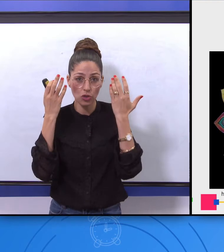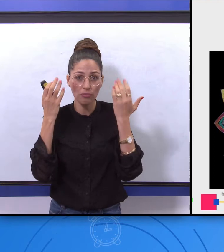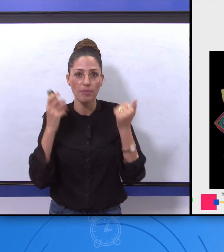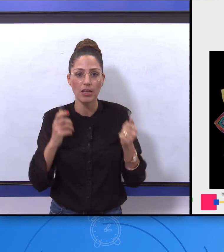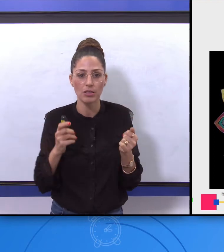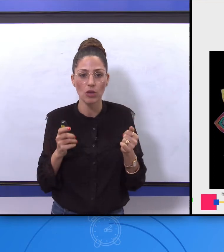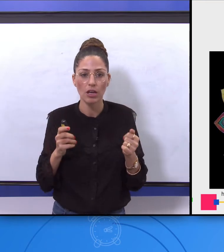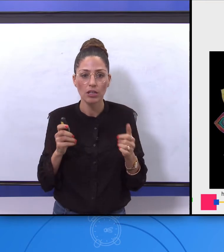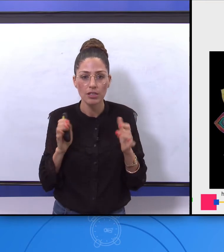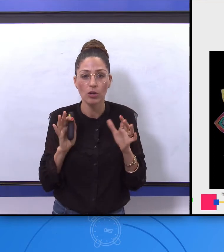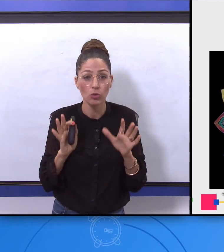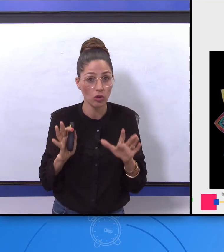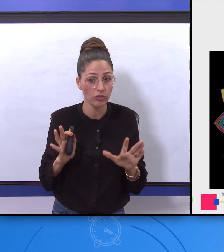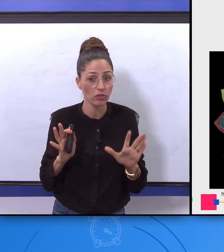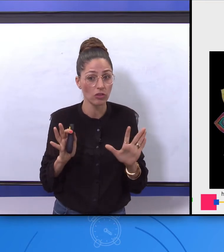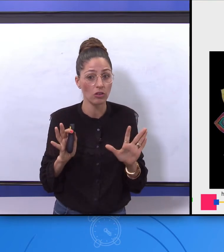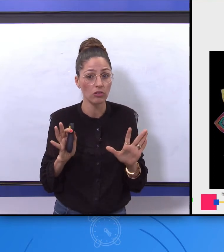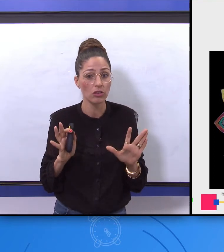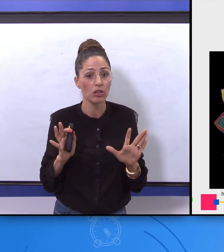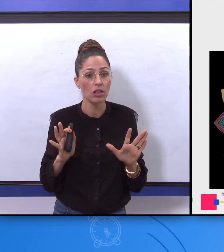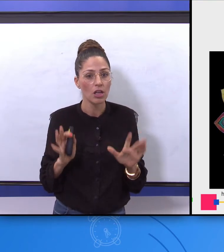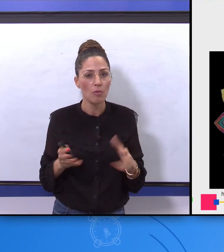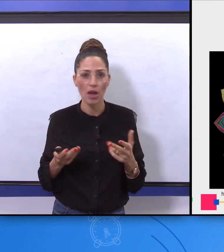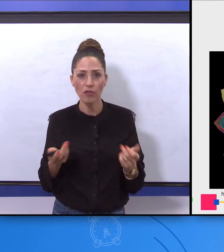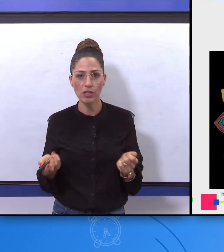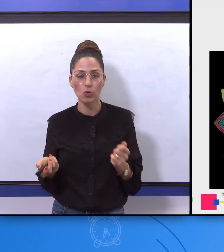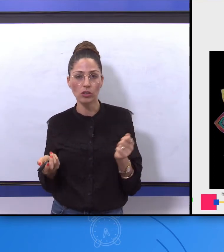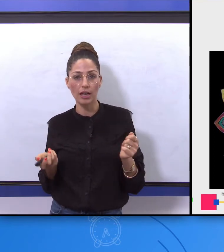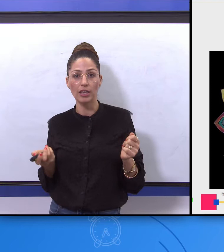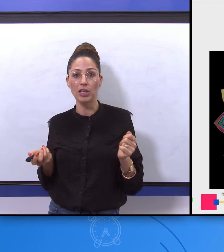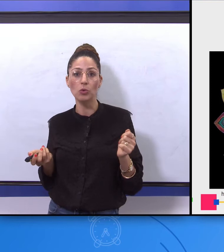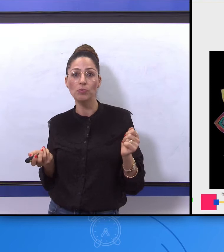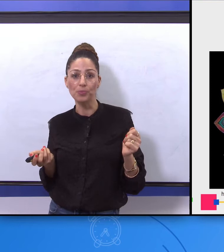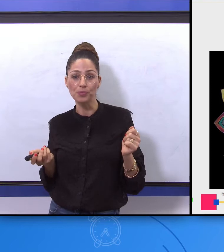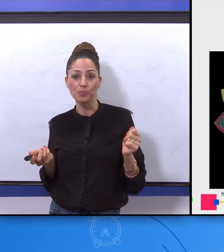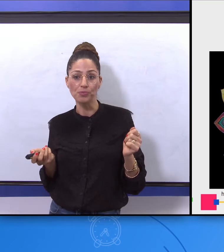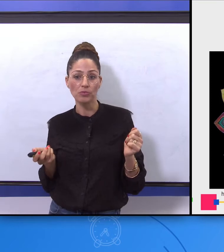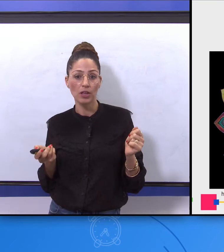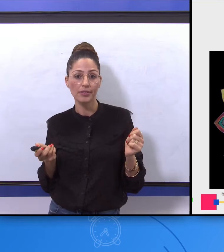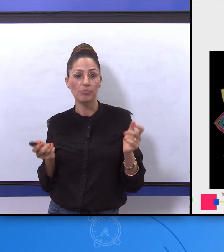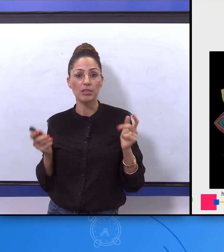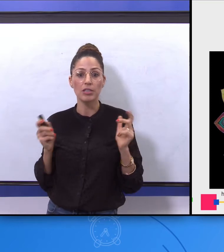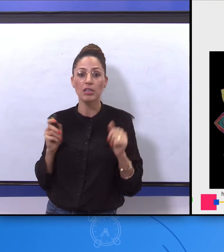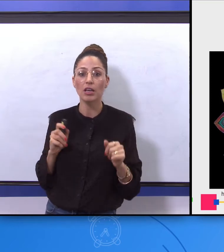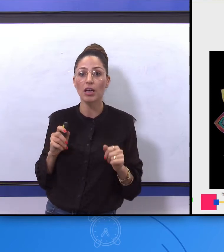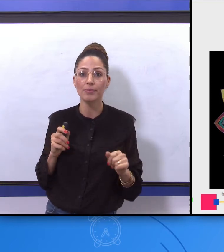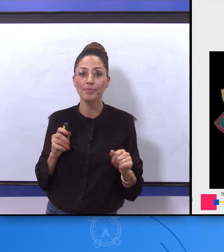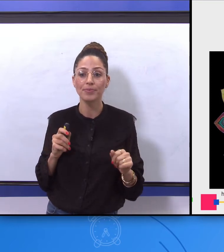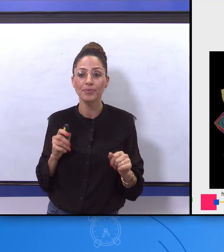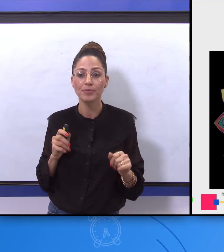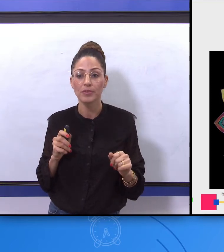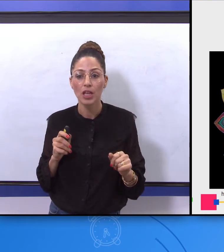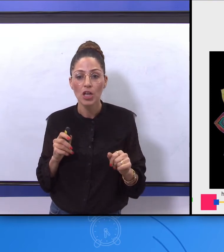נסו לחשוב ממה היא עשויה. הסתכלו טוב, טוב, טוב. מאיפה הצורות האלה הגיעו? מה זה מזכיר